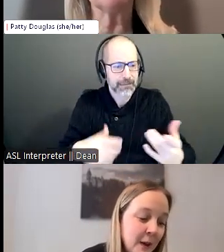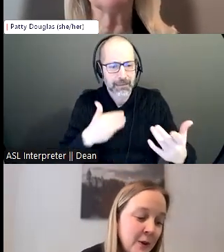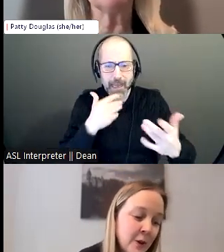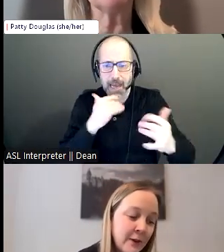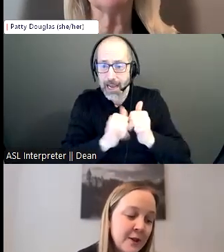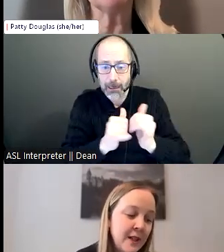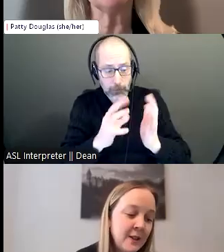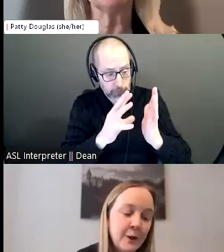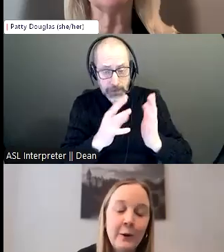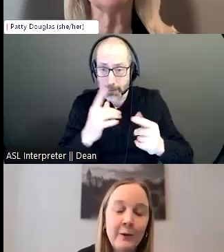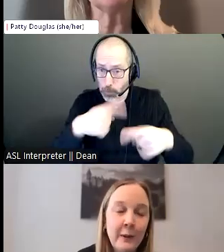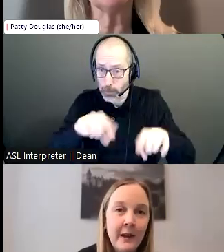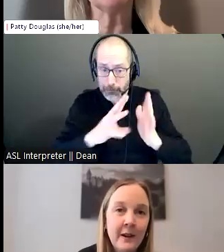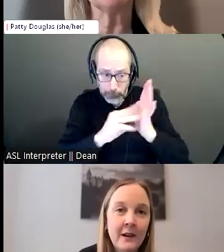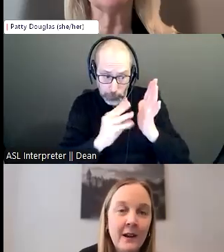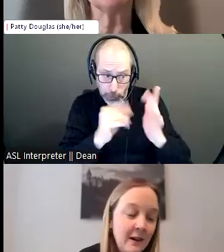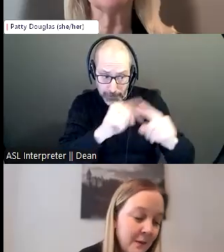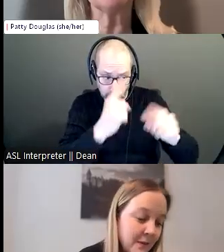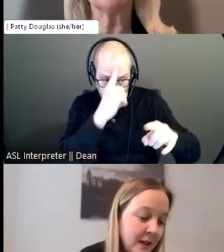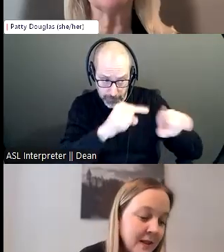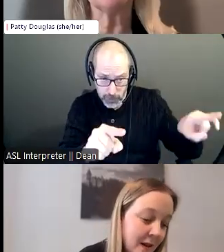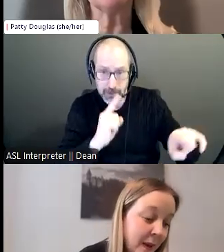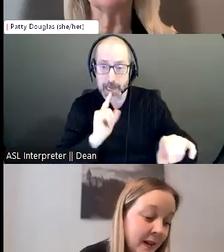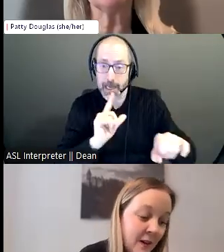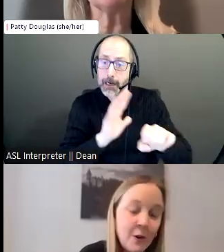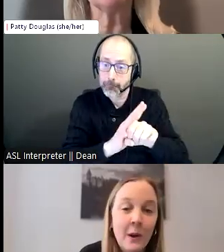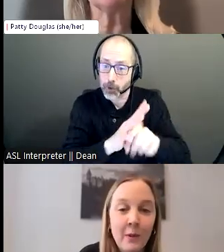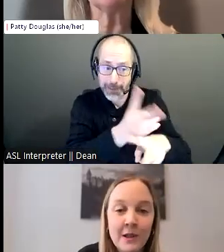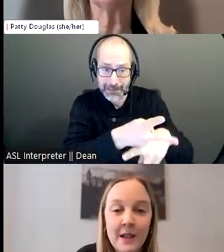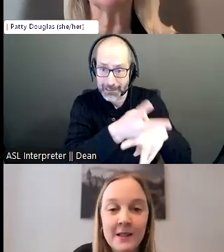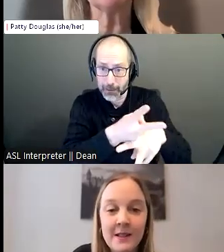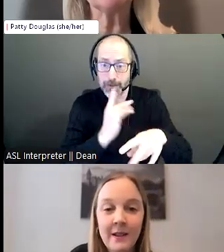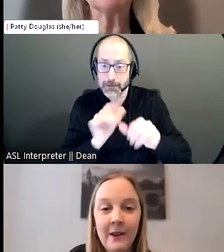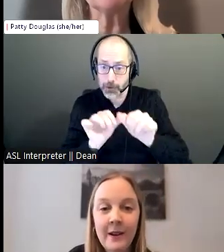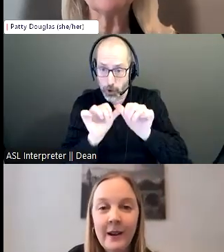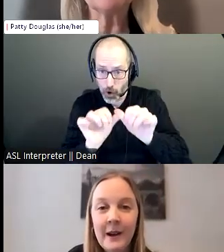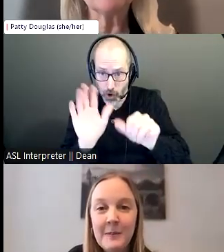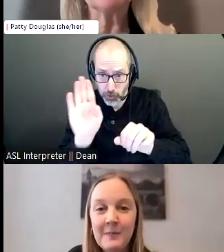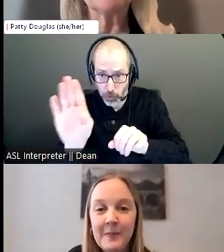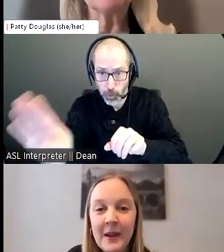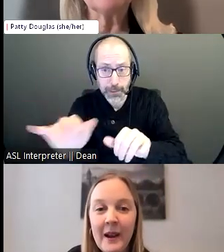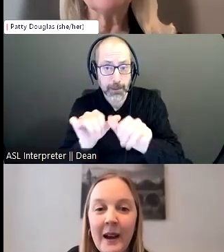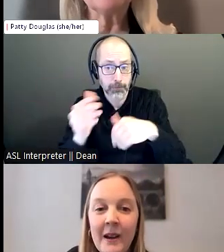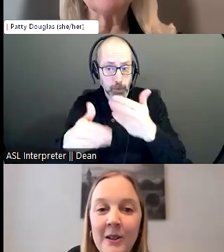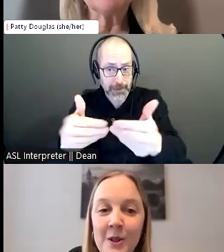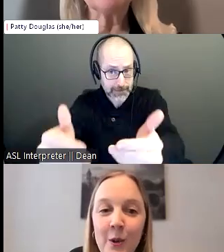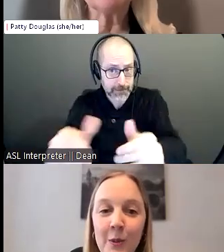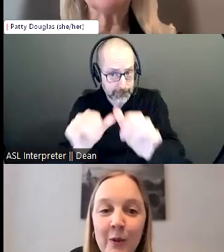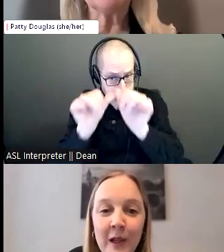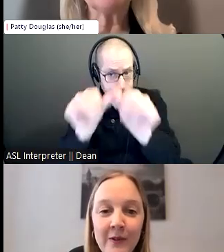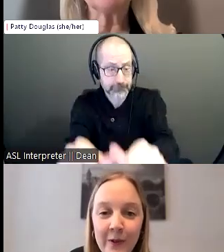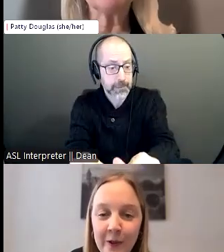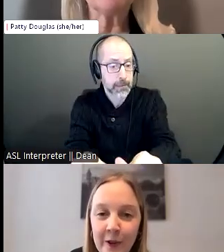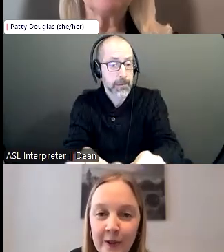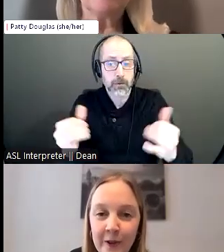about partagé neurodiversity and concernant neuroaffirming care l'apprentissage de la being an ongoing neurodiversité. process. C'est un processus continu. So we'll move